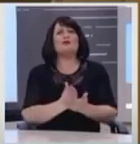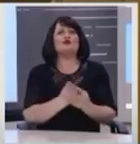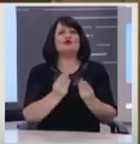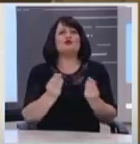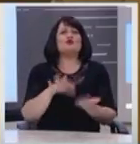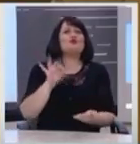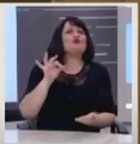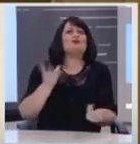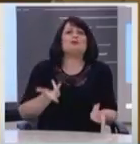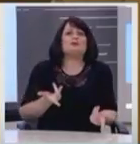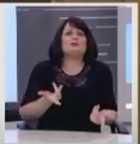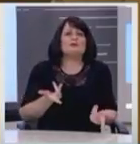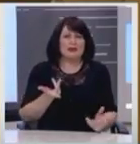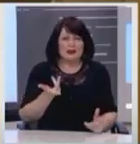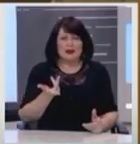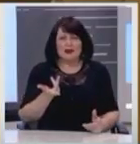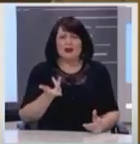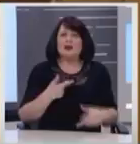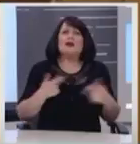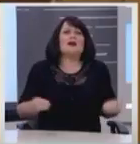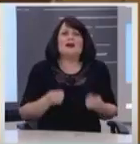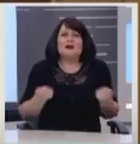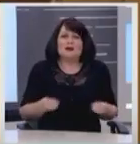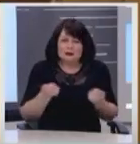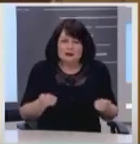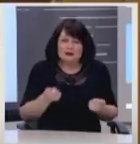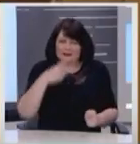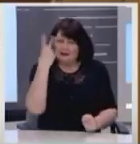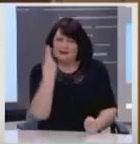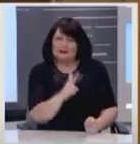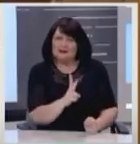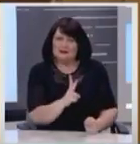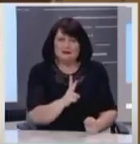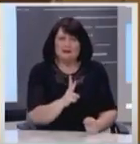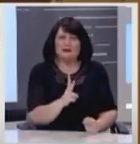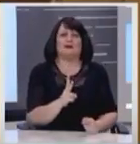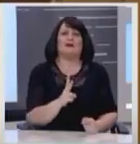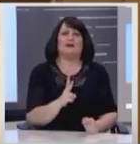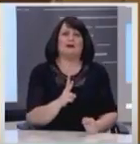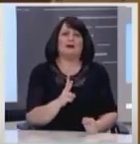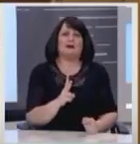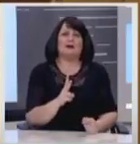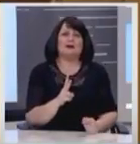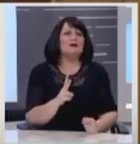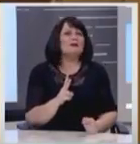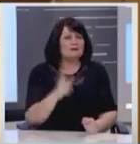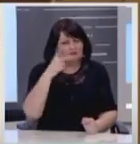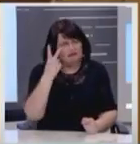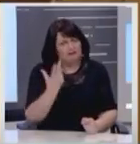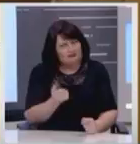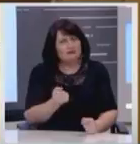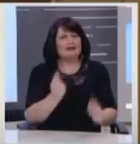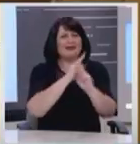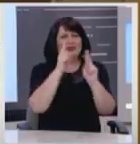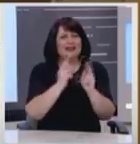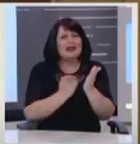τρόπο με τον οποίο θα αξιοποιήσει τα δικαιώματά της, αυτά που απορρέουν από το